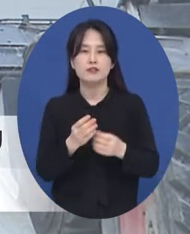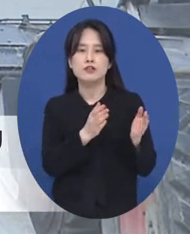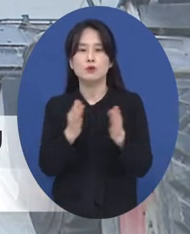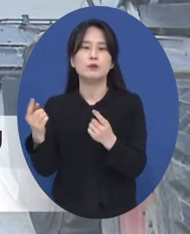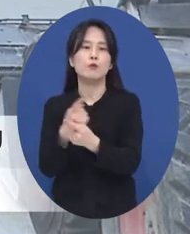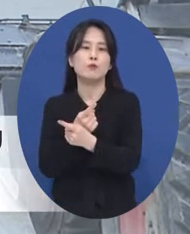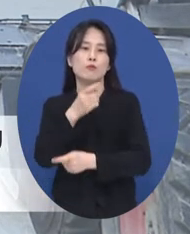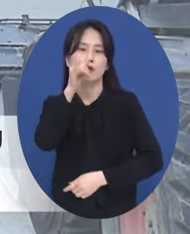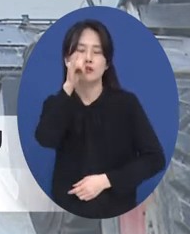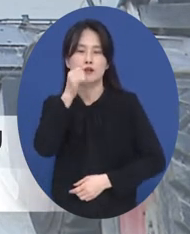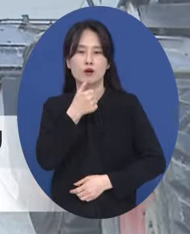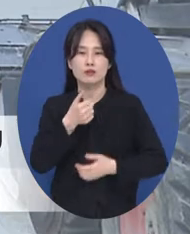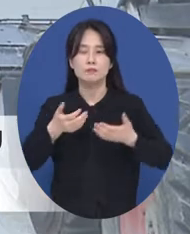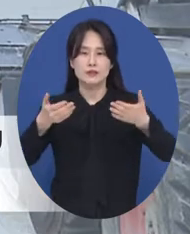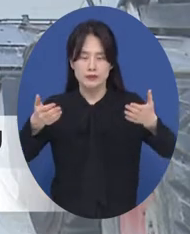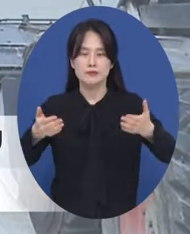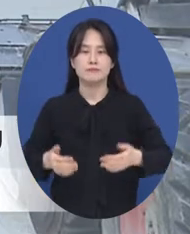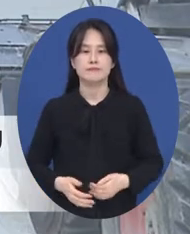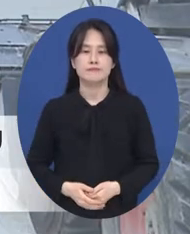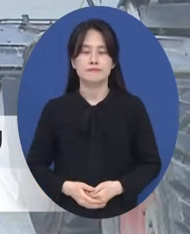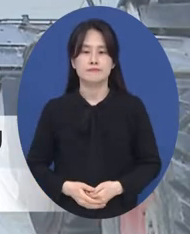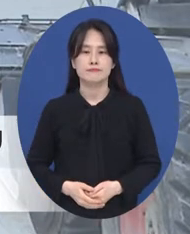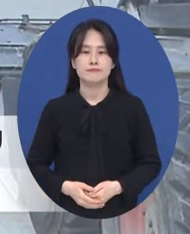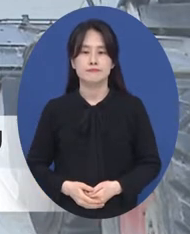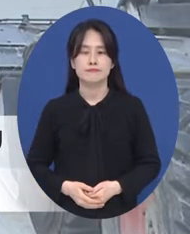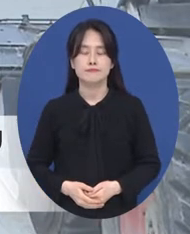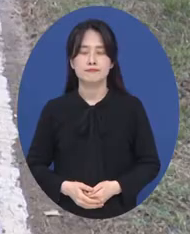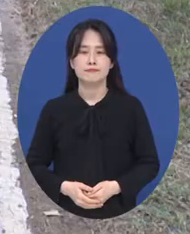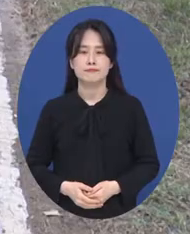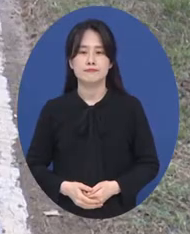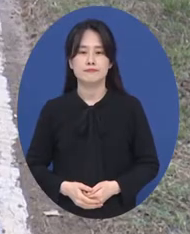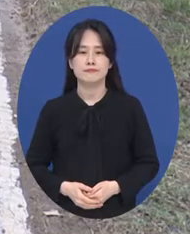건데요 경기북부 김태희 기자의 보도입니다